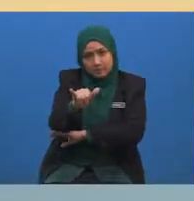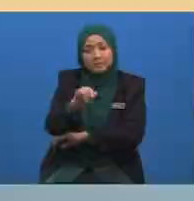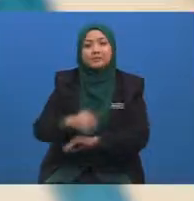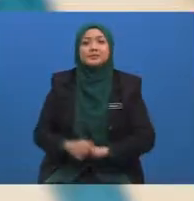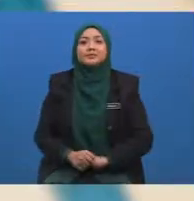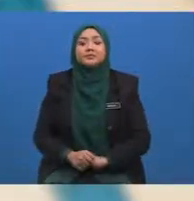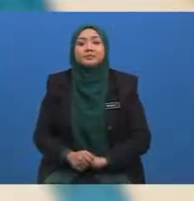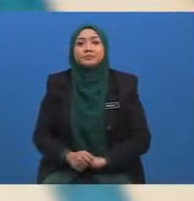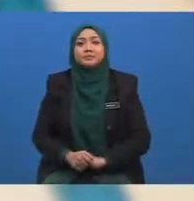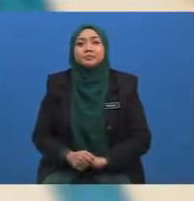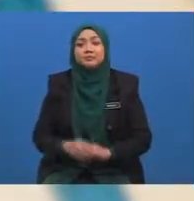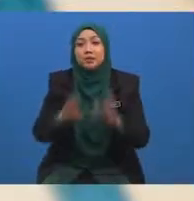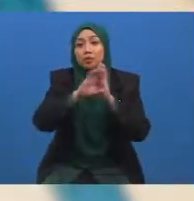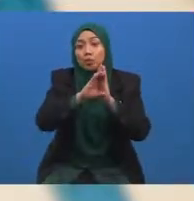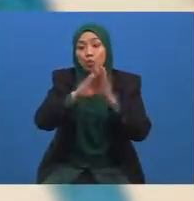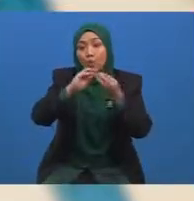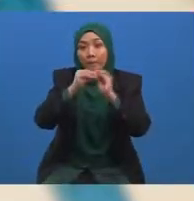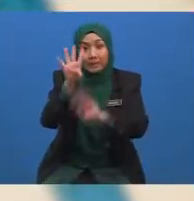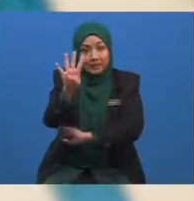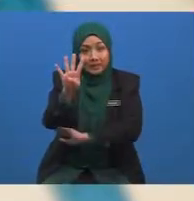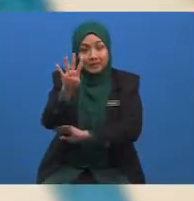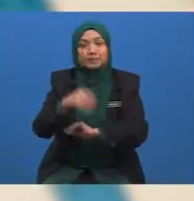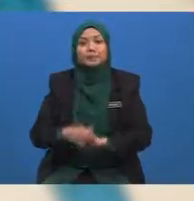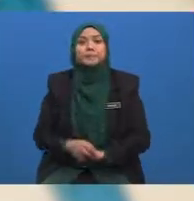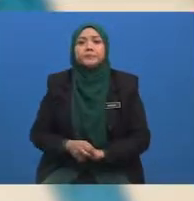Contoh keempat. Adakah